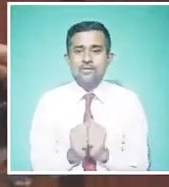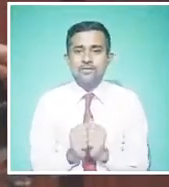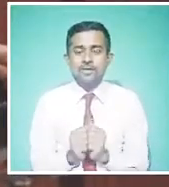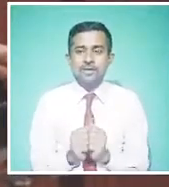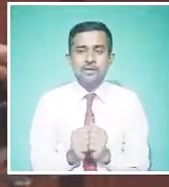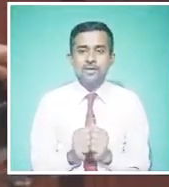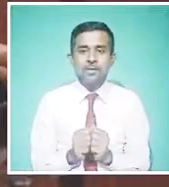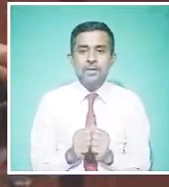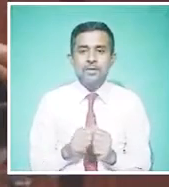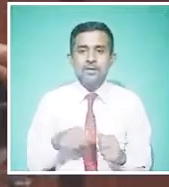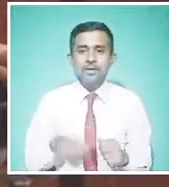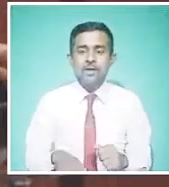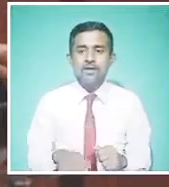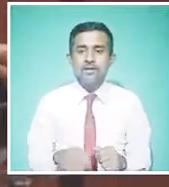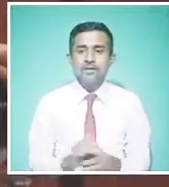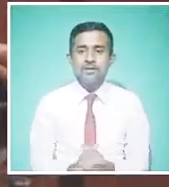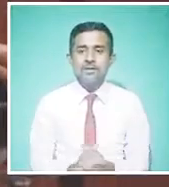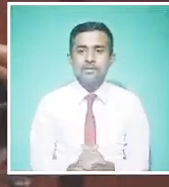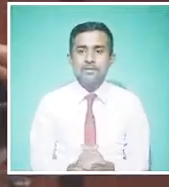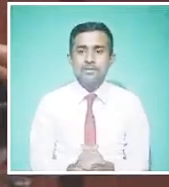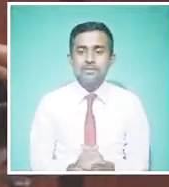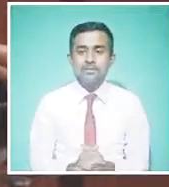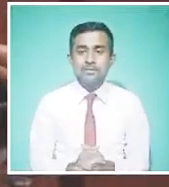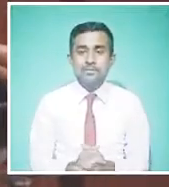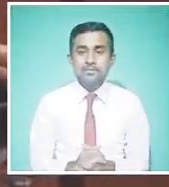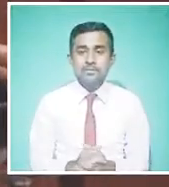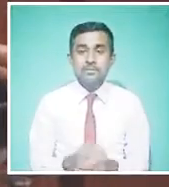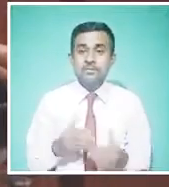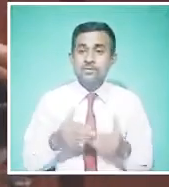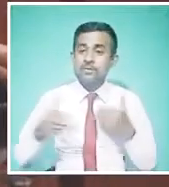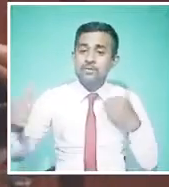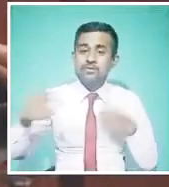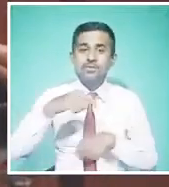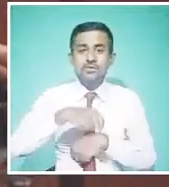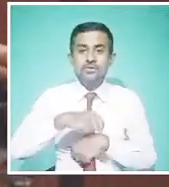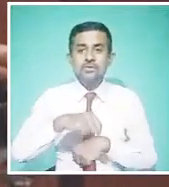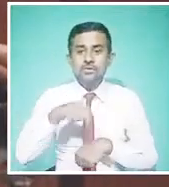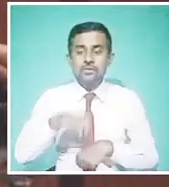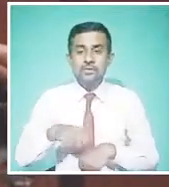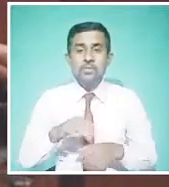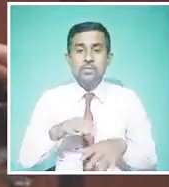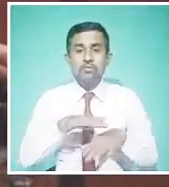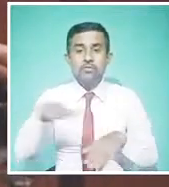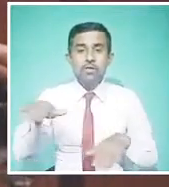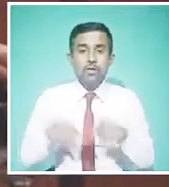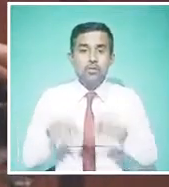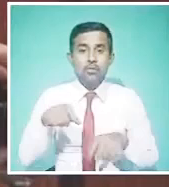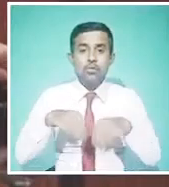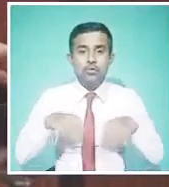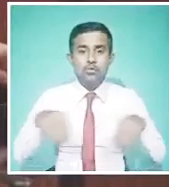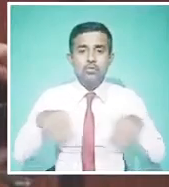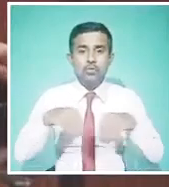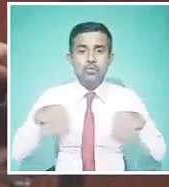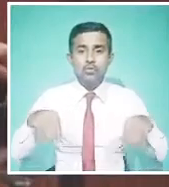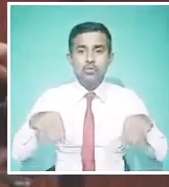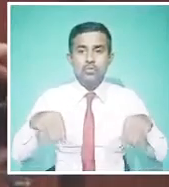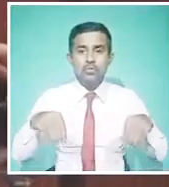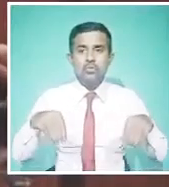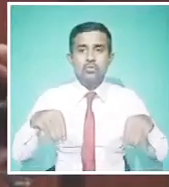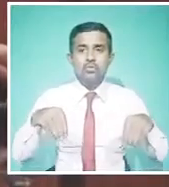பரம்பரையாக மக்கள் பயிர் செய்கையில் ஈடுபட்ட இடங்கள், ஆனால் இப்பொழுதுதான் அவர்கள் தங்களுடைய